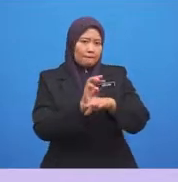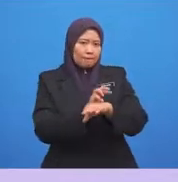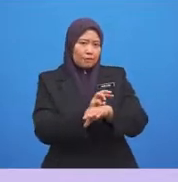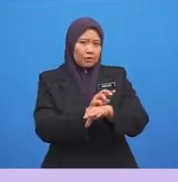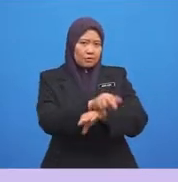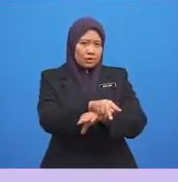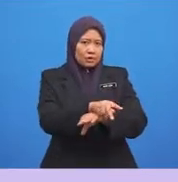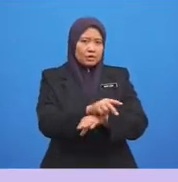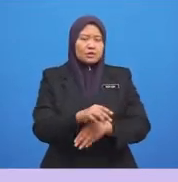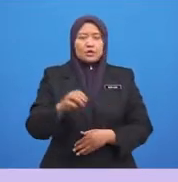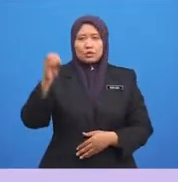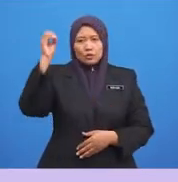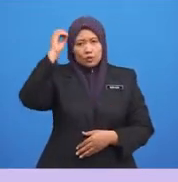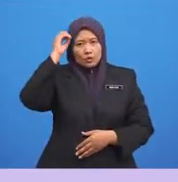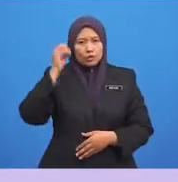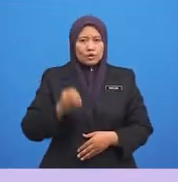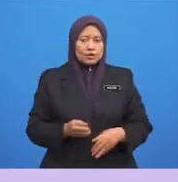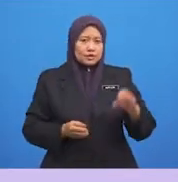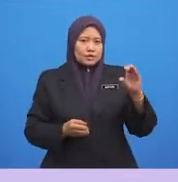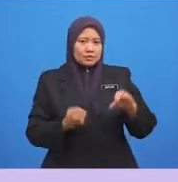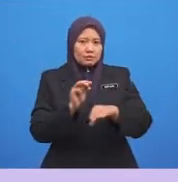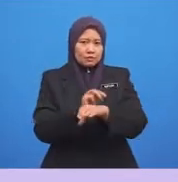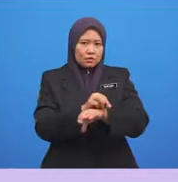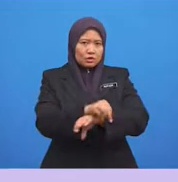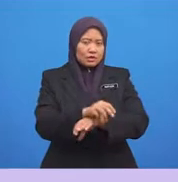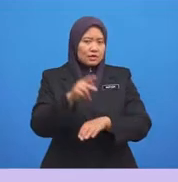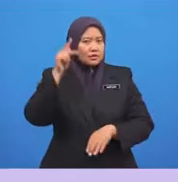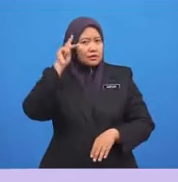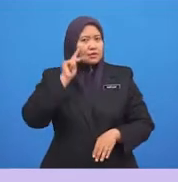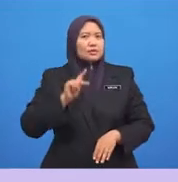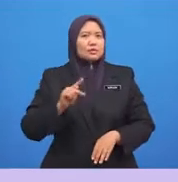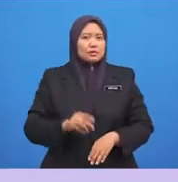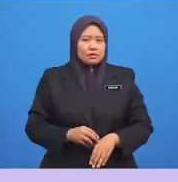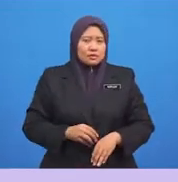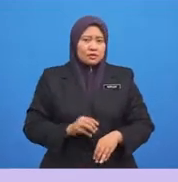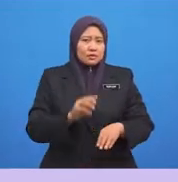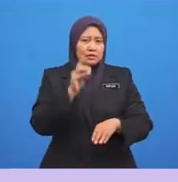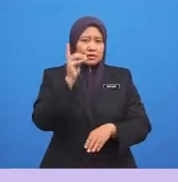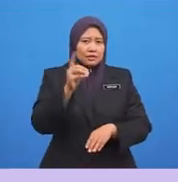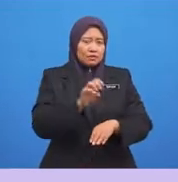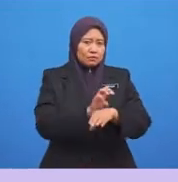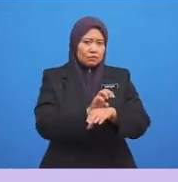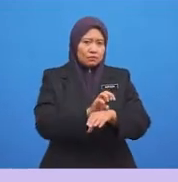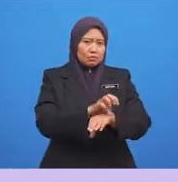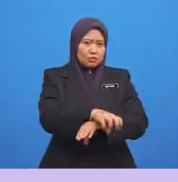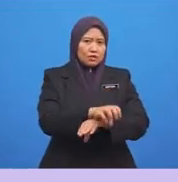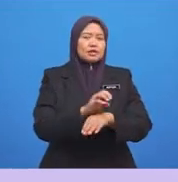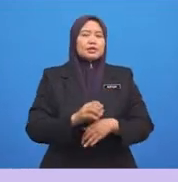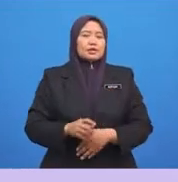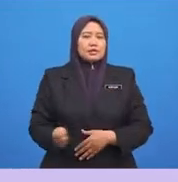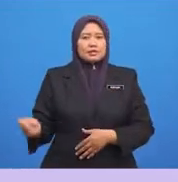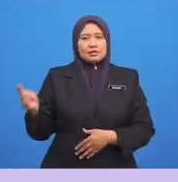otak. C, memeras keringat. D, memeras tenaga. Mana satu jawapan yang